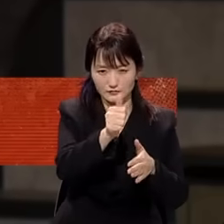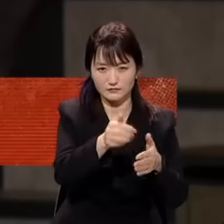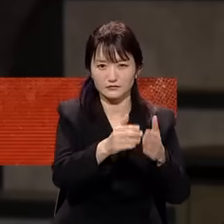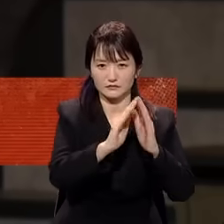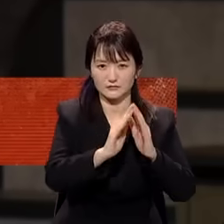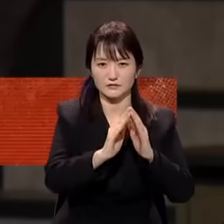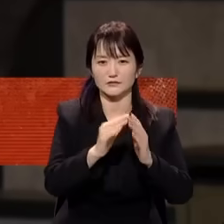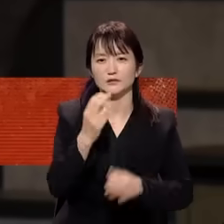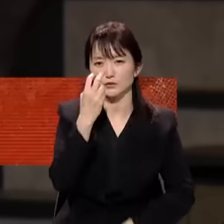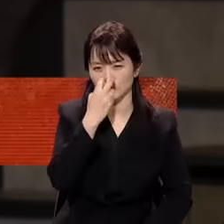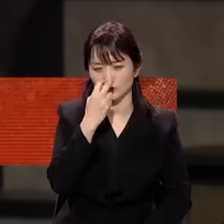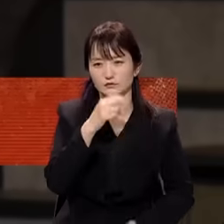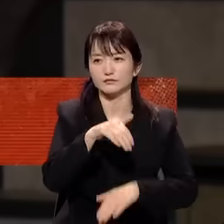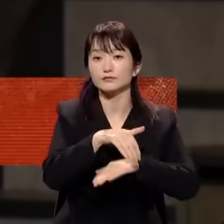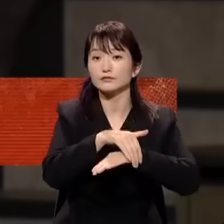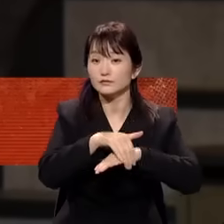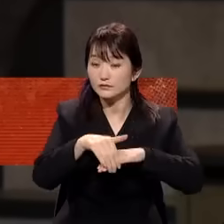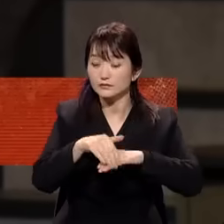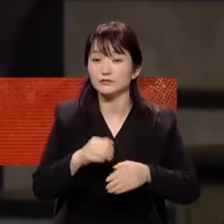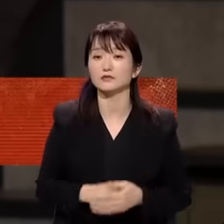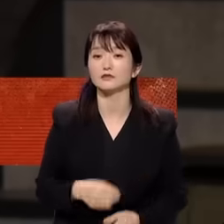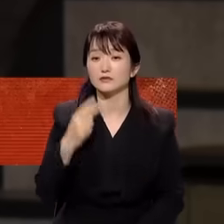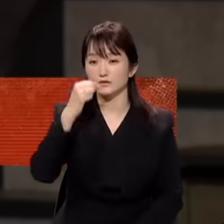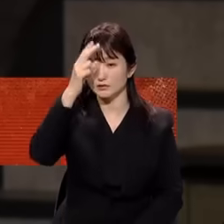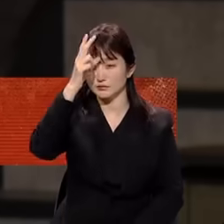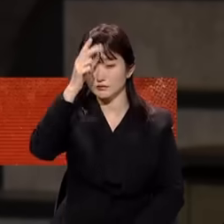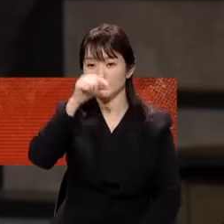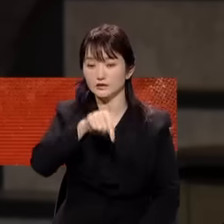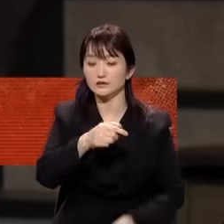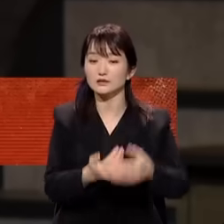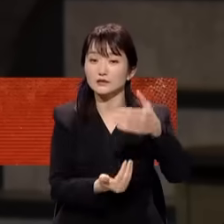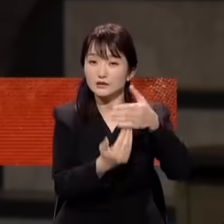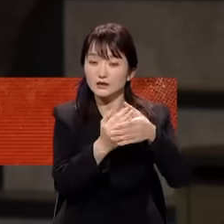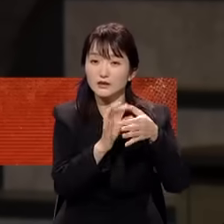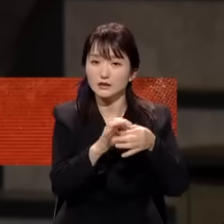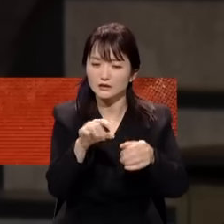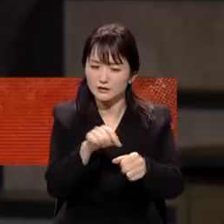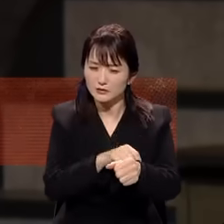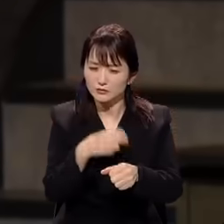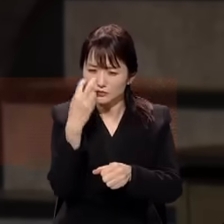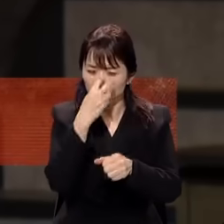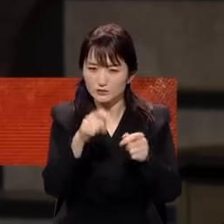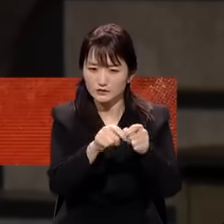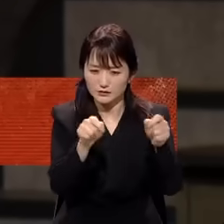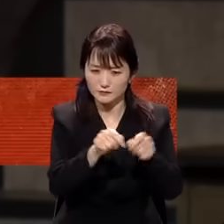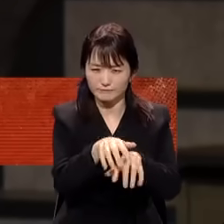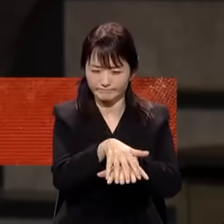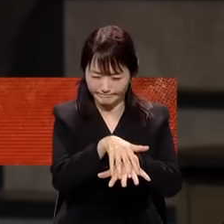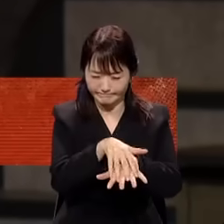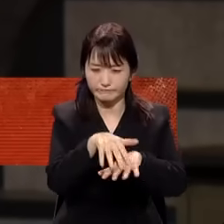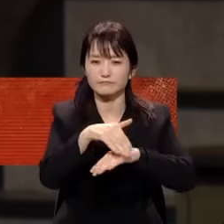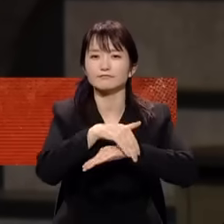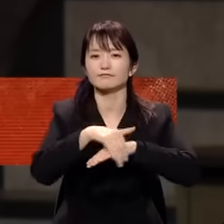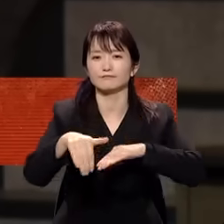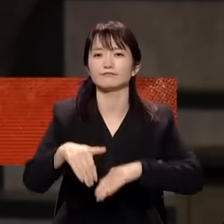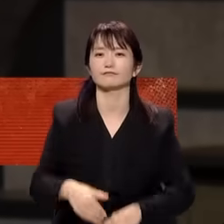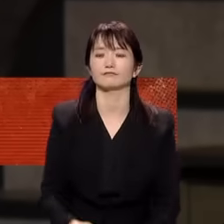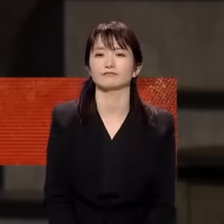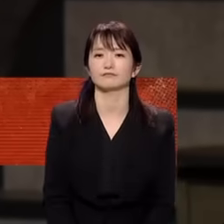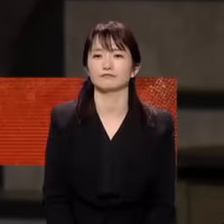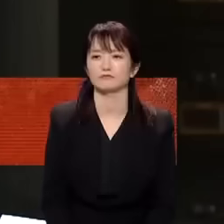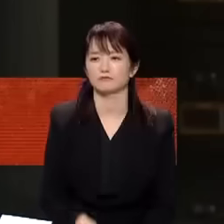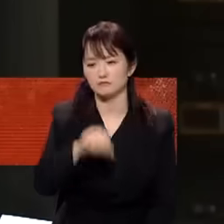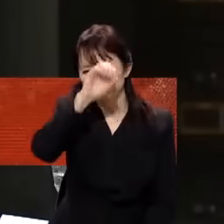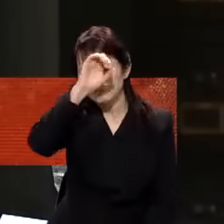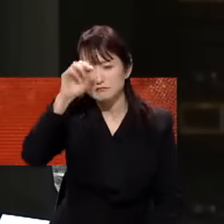할 예정에 있고요. 그리고 검찰도 이 사건과 연관해서 특별수사팀을 꾸릴 예정이라고 합니다. 자, 전과도